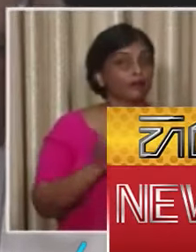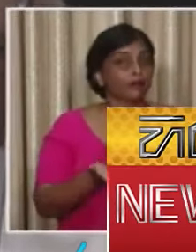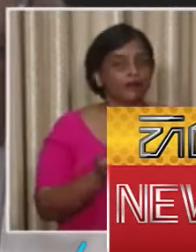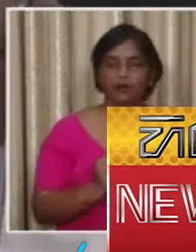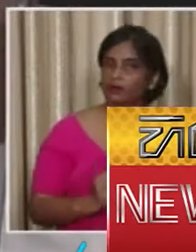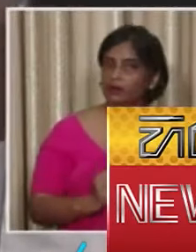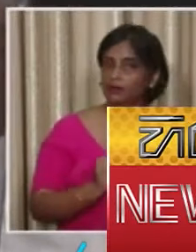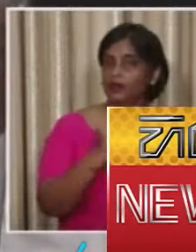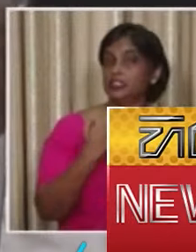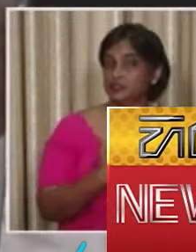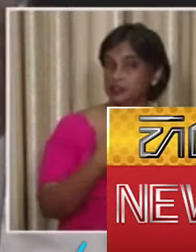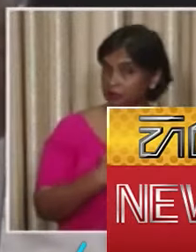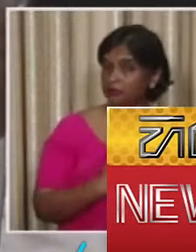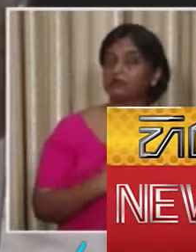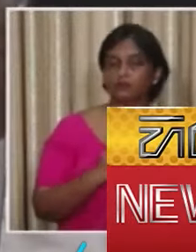ගොඩ ගැංවීමේ අභියෝගයේ